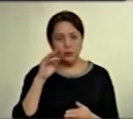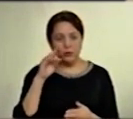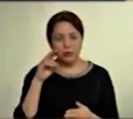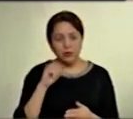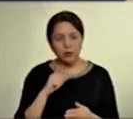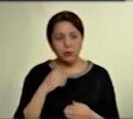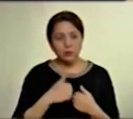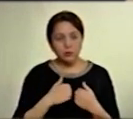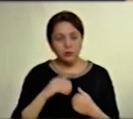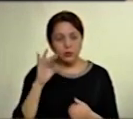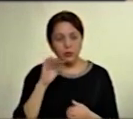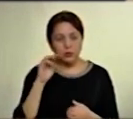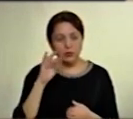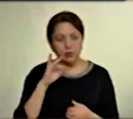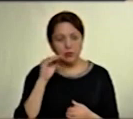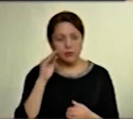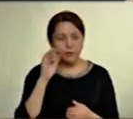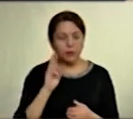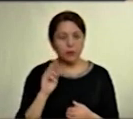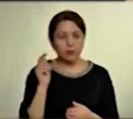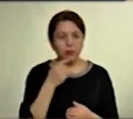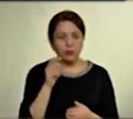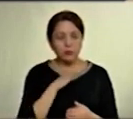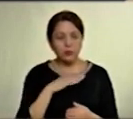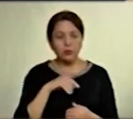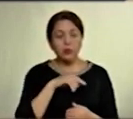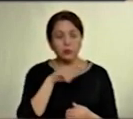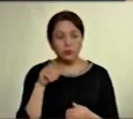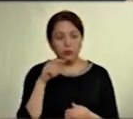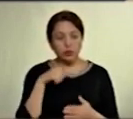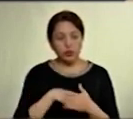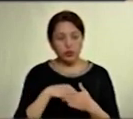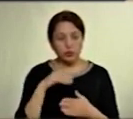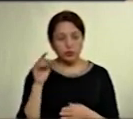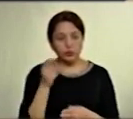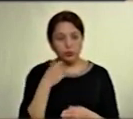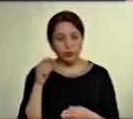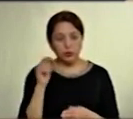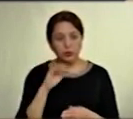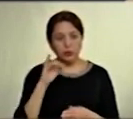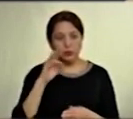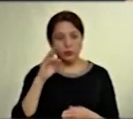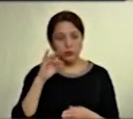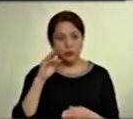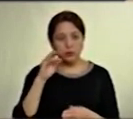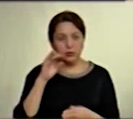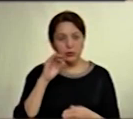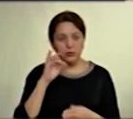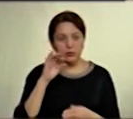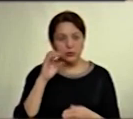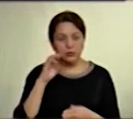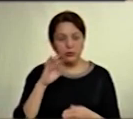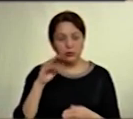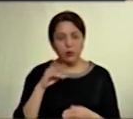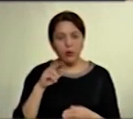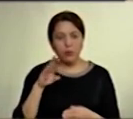davom etgan. Va natijada ana shu ichki urushlar Yunoniston polislarini anchagina